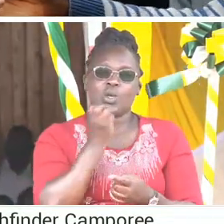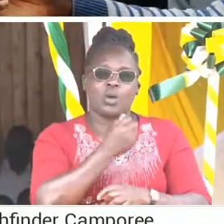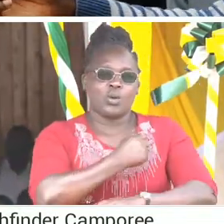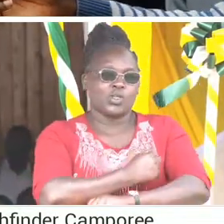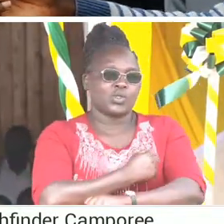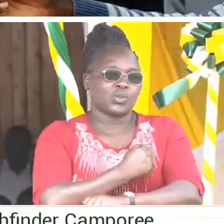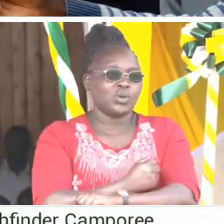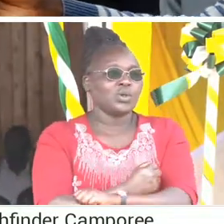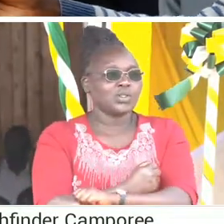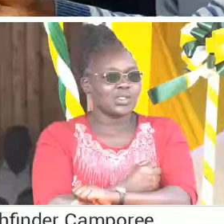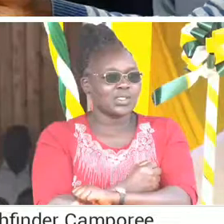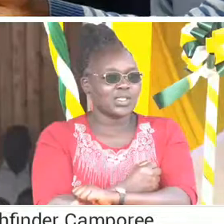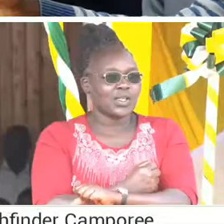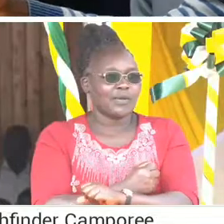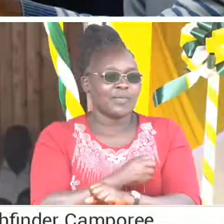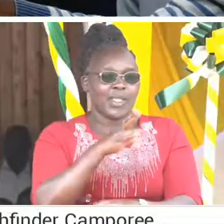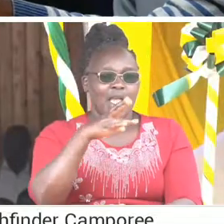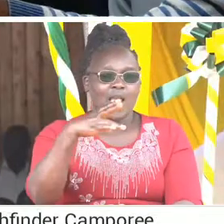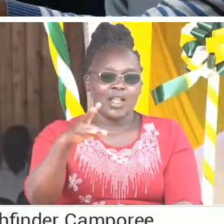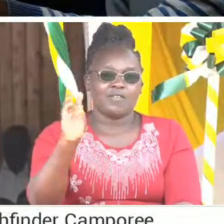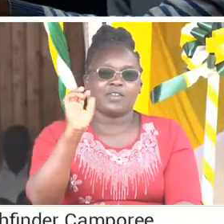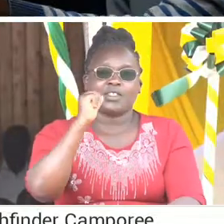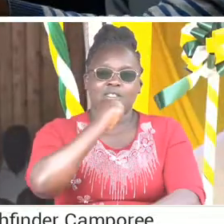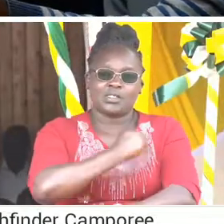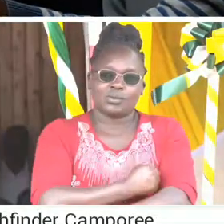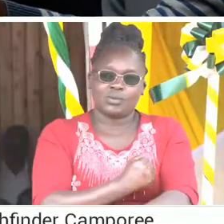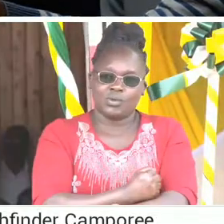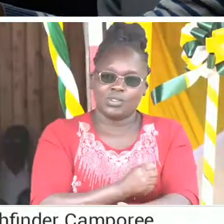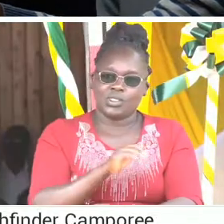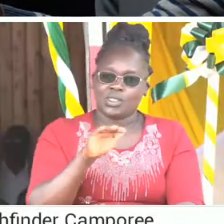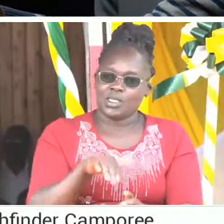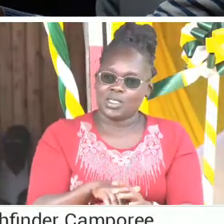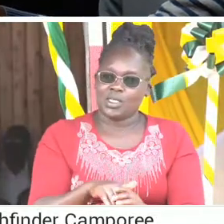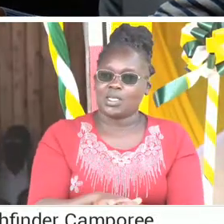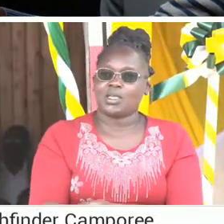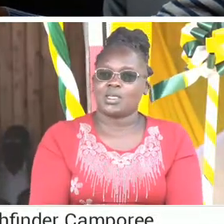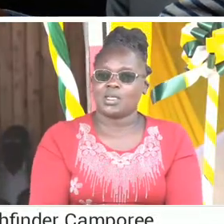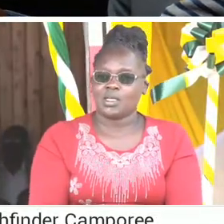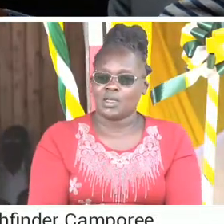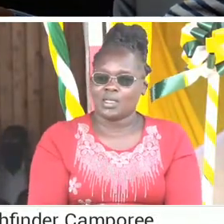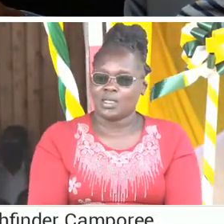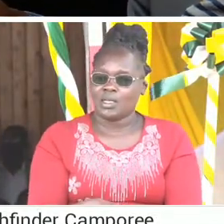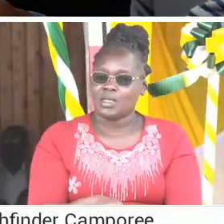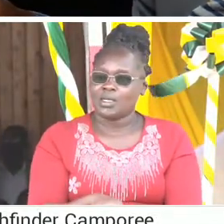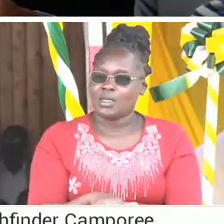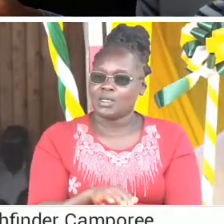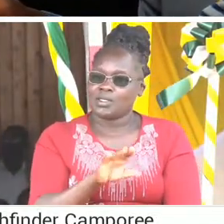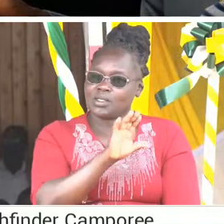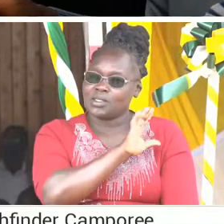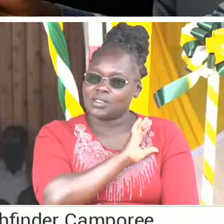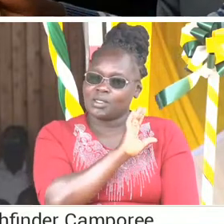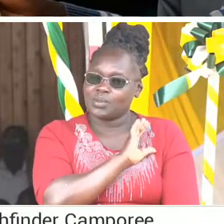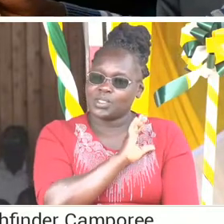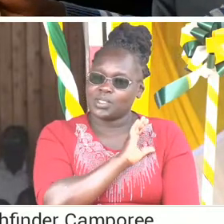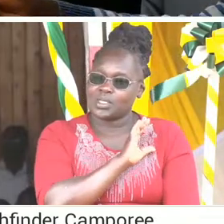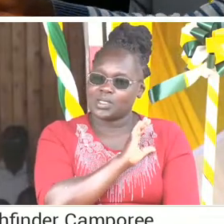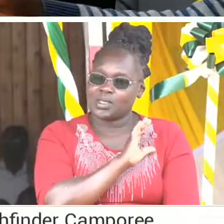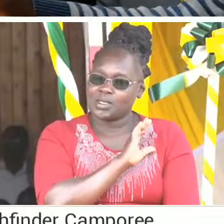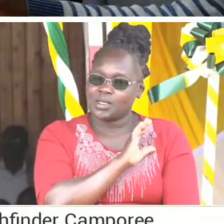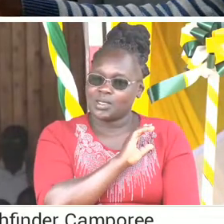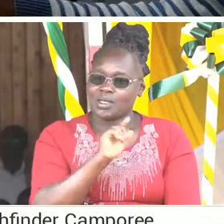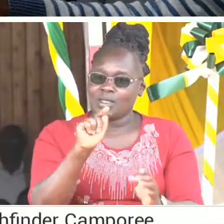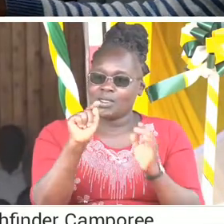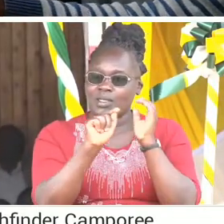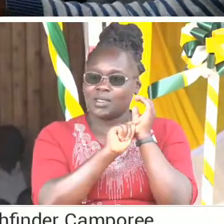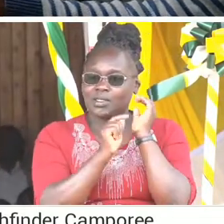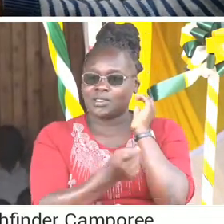za kanisa katika eneo letu lote, God Station, Chepterit,